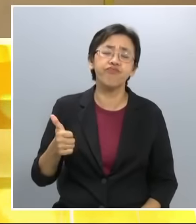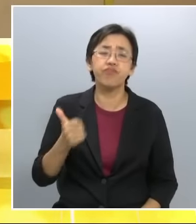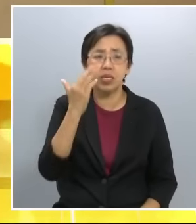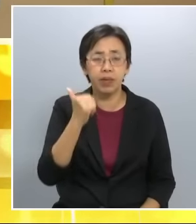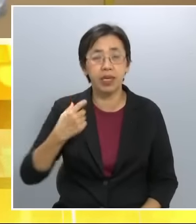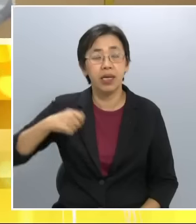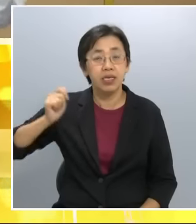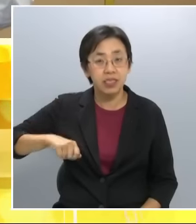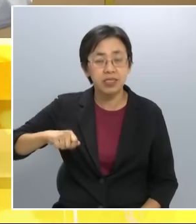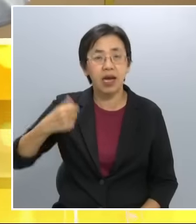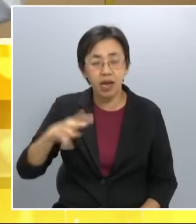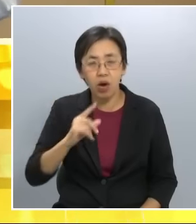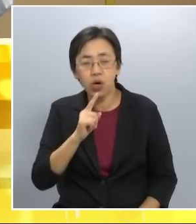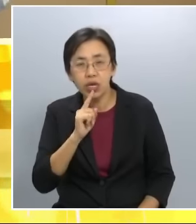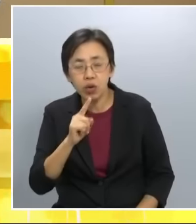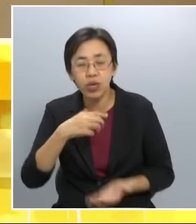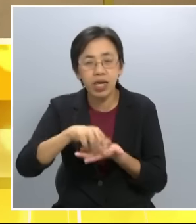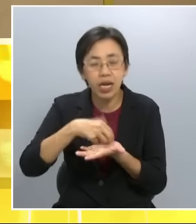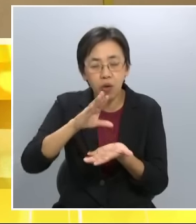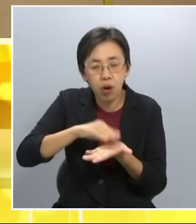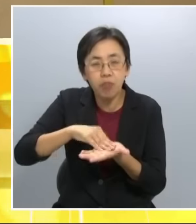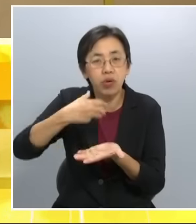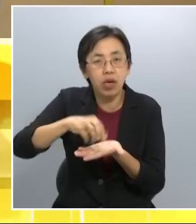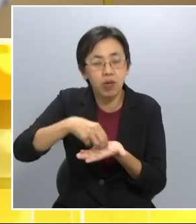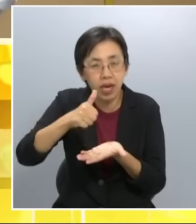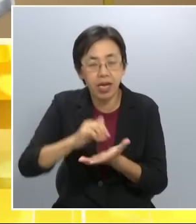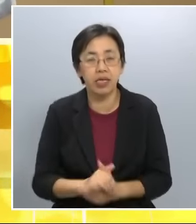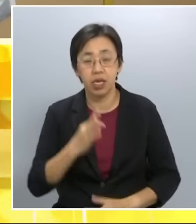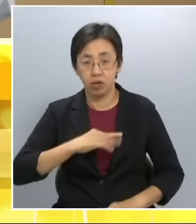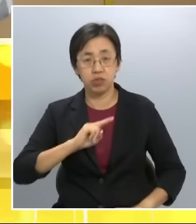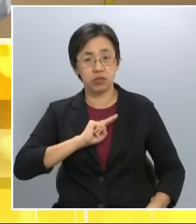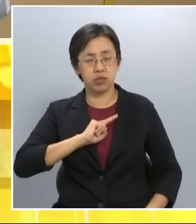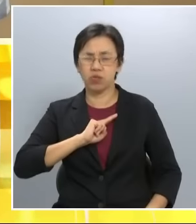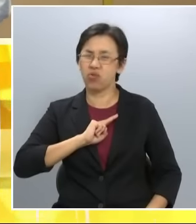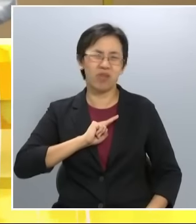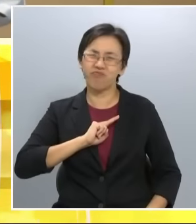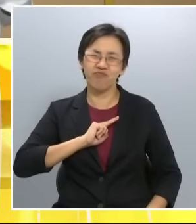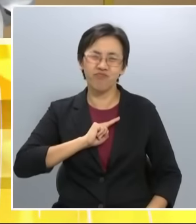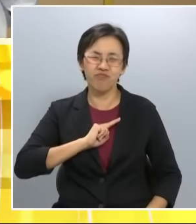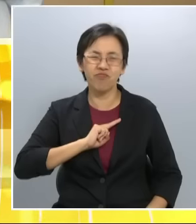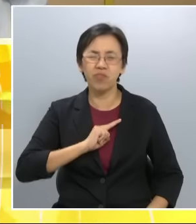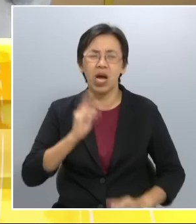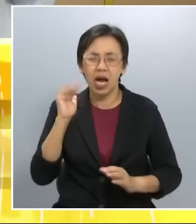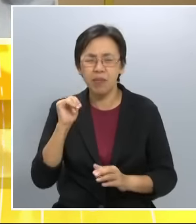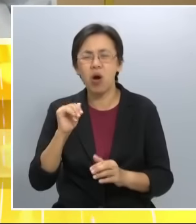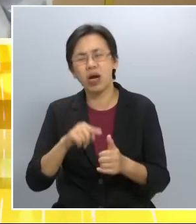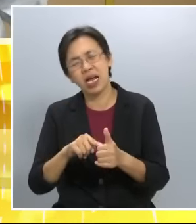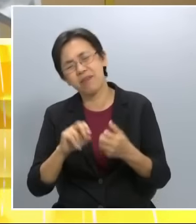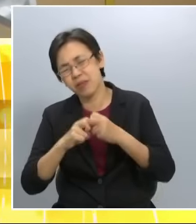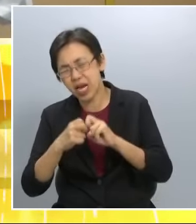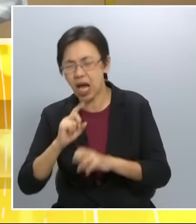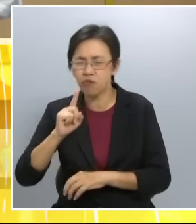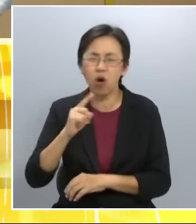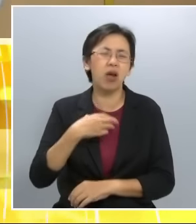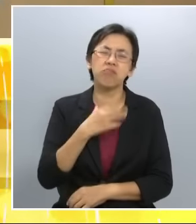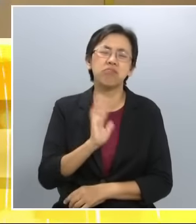ามารถพูดถึงข้อเท็จจริงได้ก็จริงๆถ้าส่วนตัวอิงก็ไม่อยากให้มีคดีอะไรแล้วอะนะคะแต่ว่าก็ว่